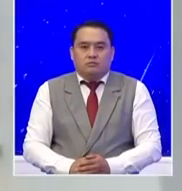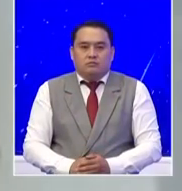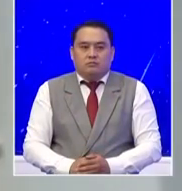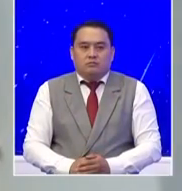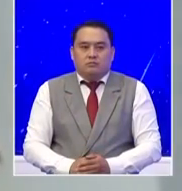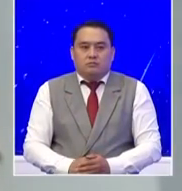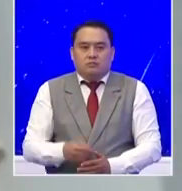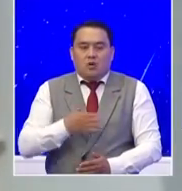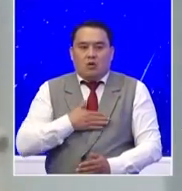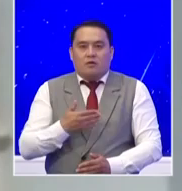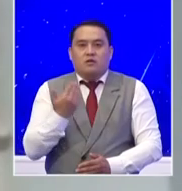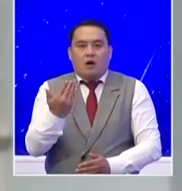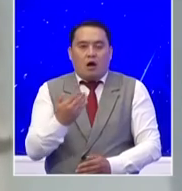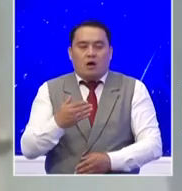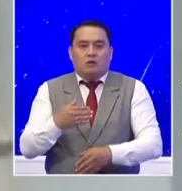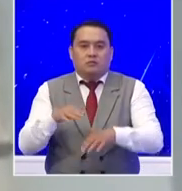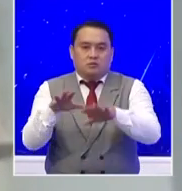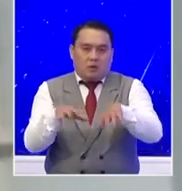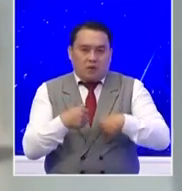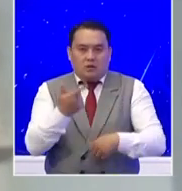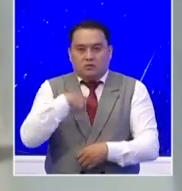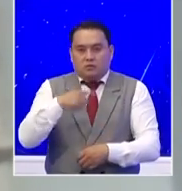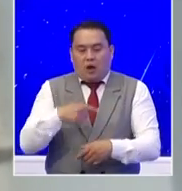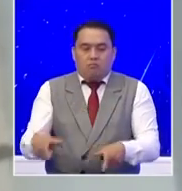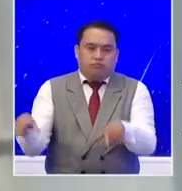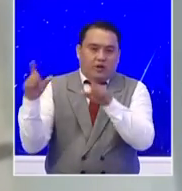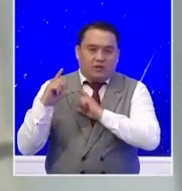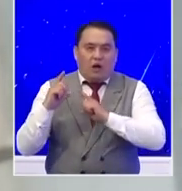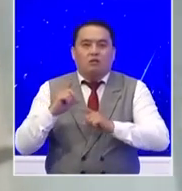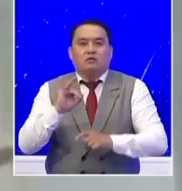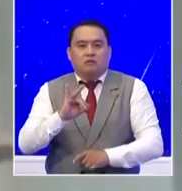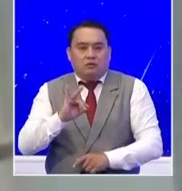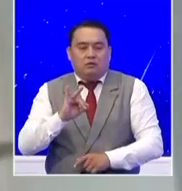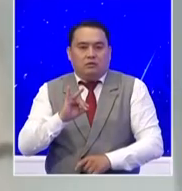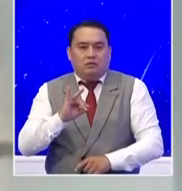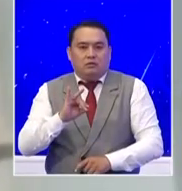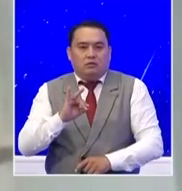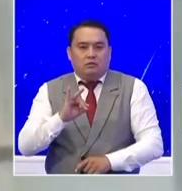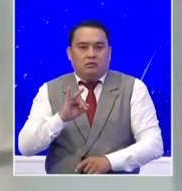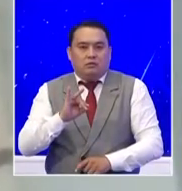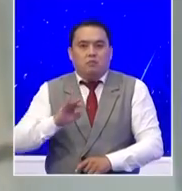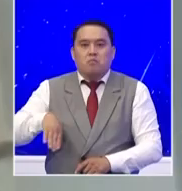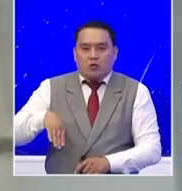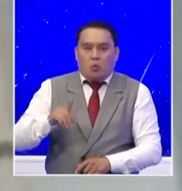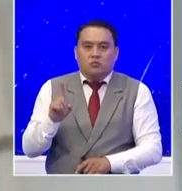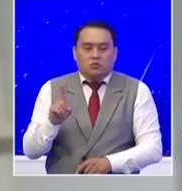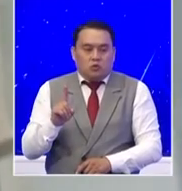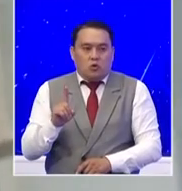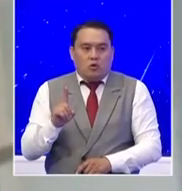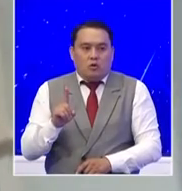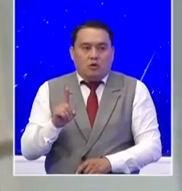любой угол. В этот момент я вытащил. Сами поднялись? Сам один поднял, да. Это не составило мне